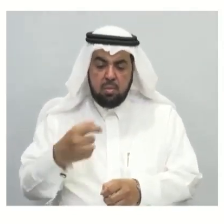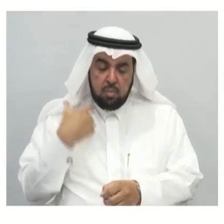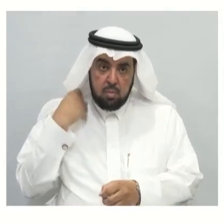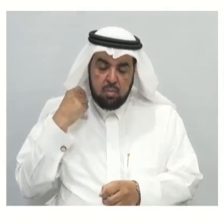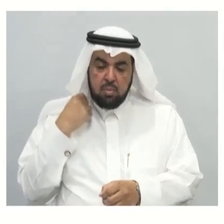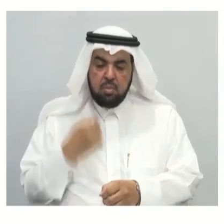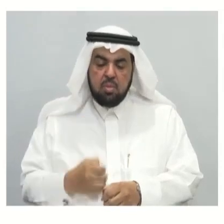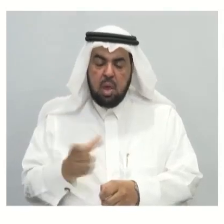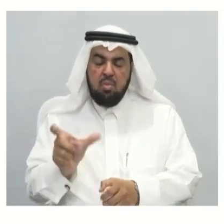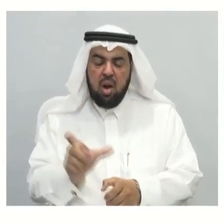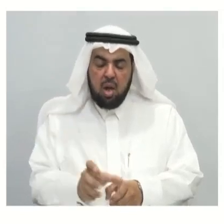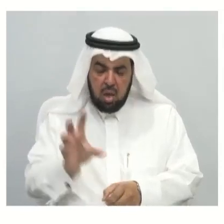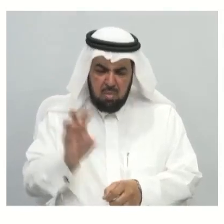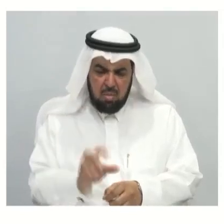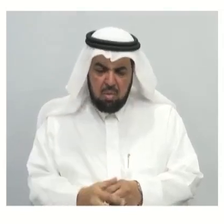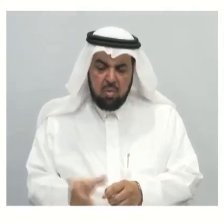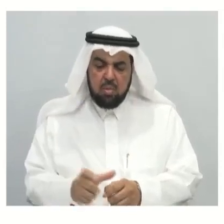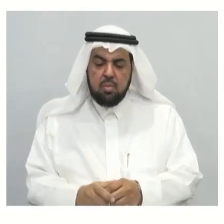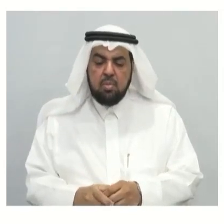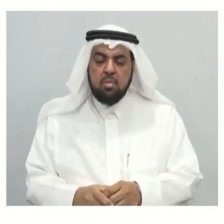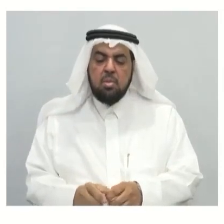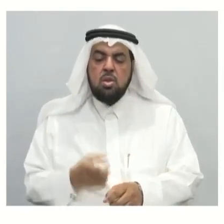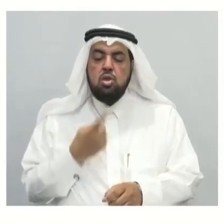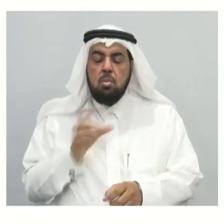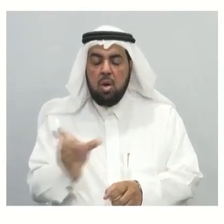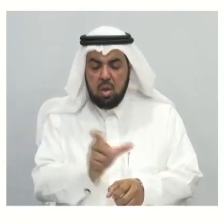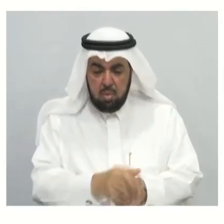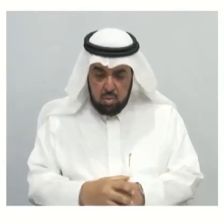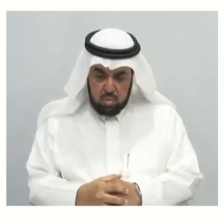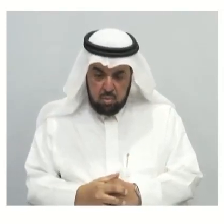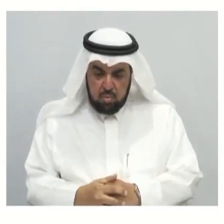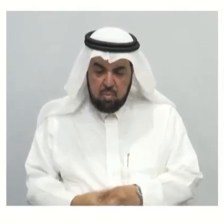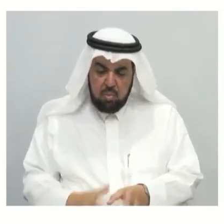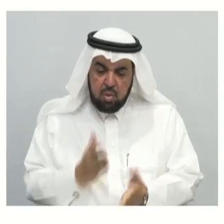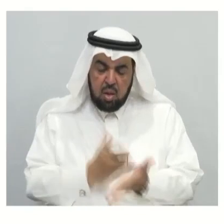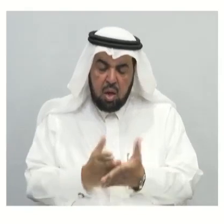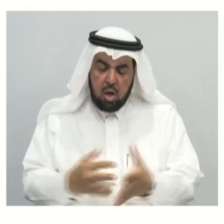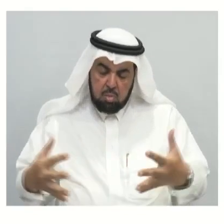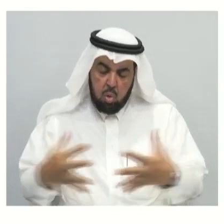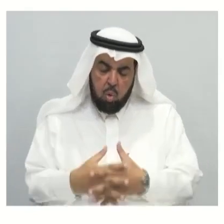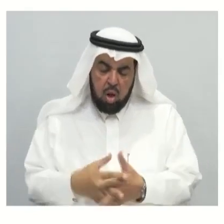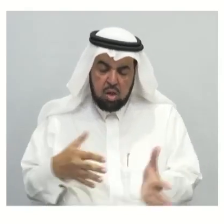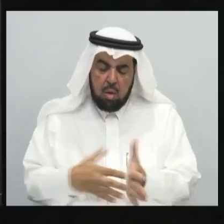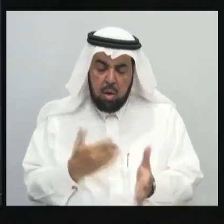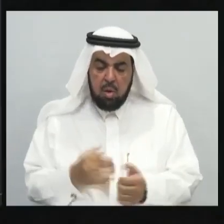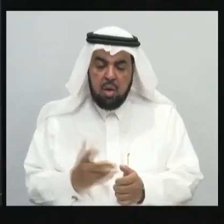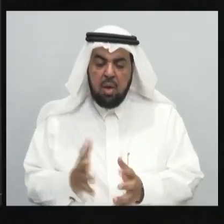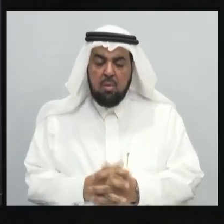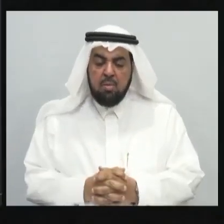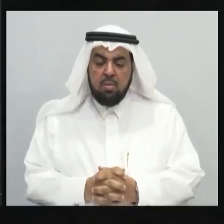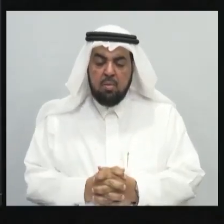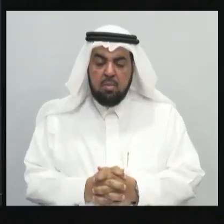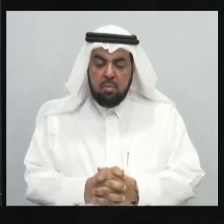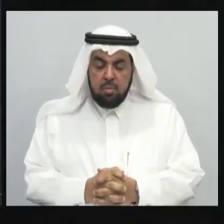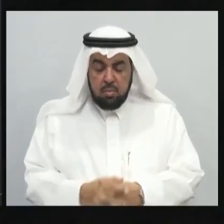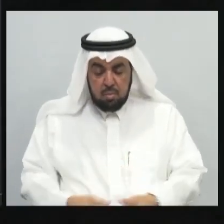التاليه اكمل الفراغات التاليه بما يناسبها تنقسم عضويه الجامع العربيه الى ماذا وماذا